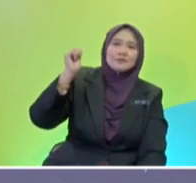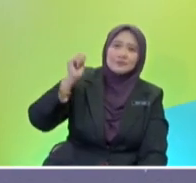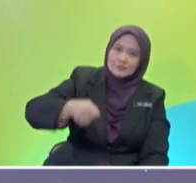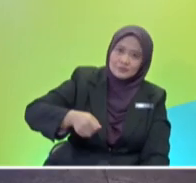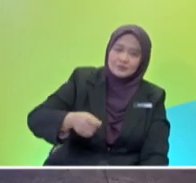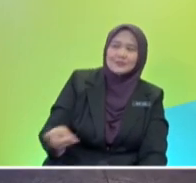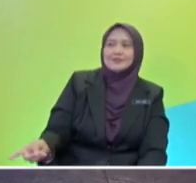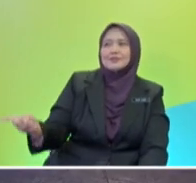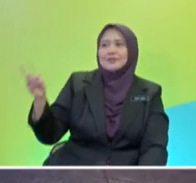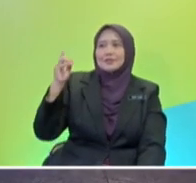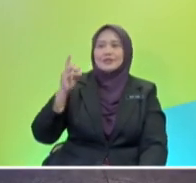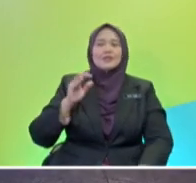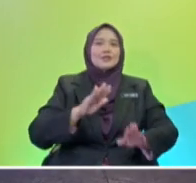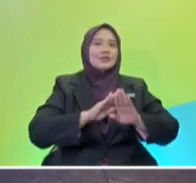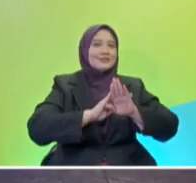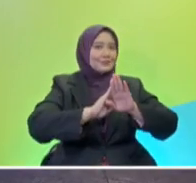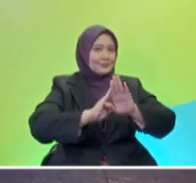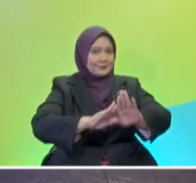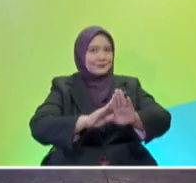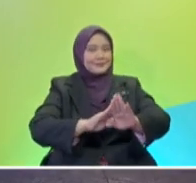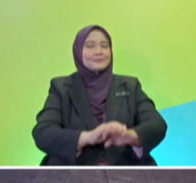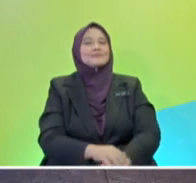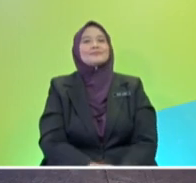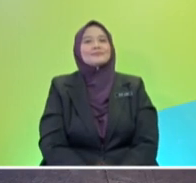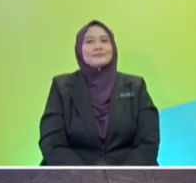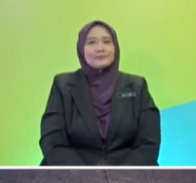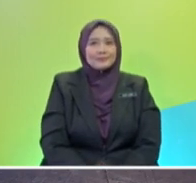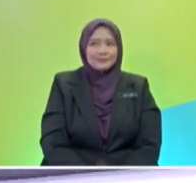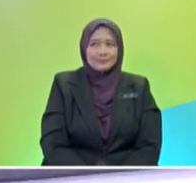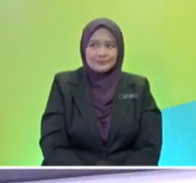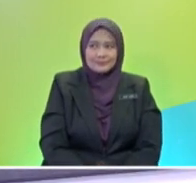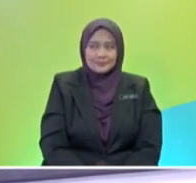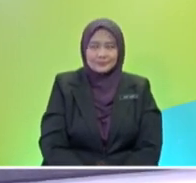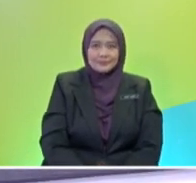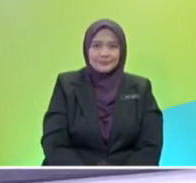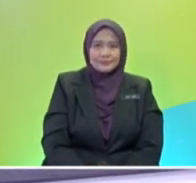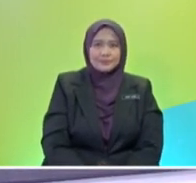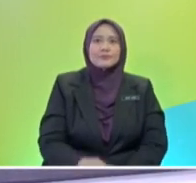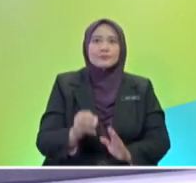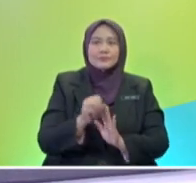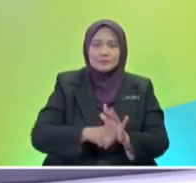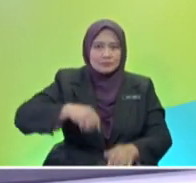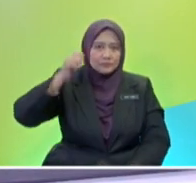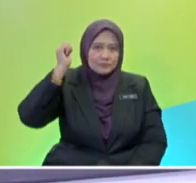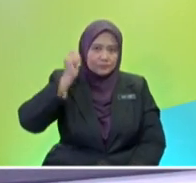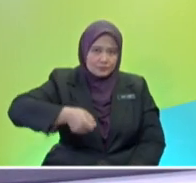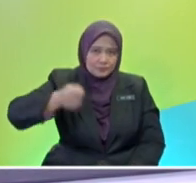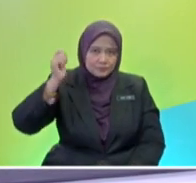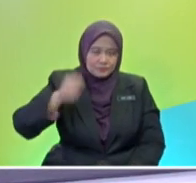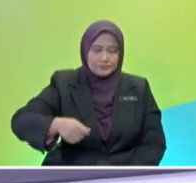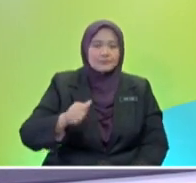tolakan betul oke itu merupakan mengetuk paku merupakan contoh activity